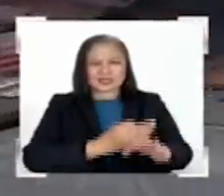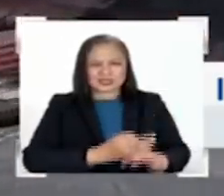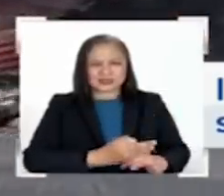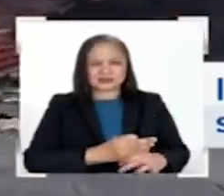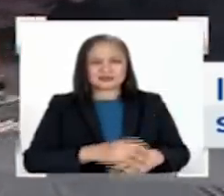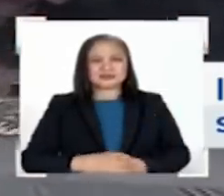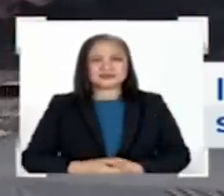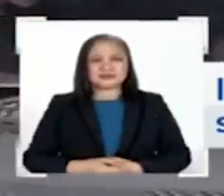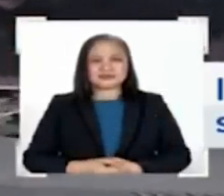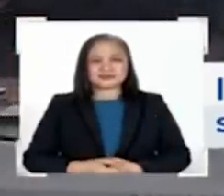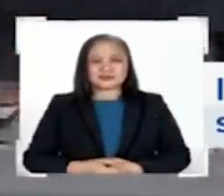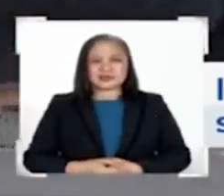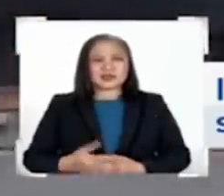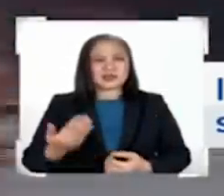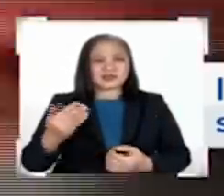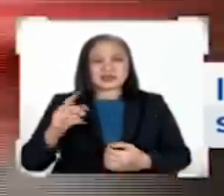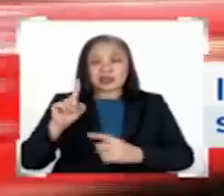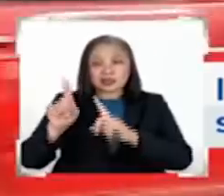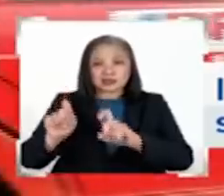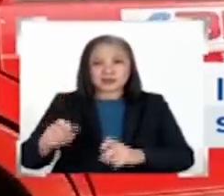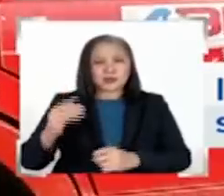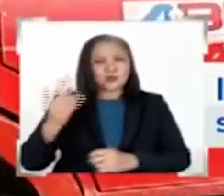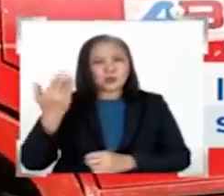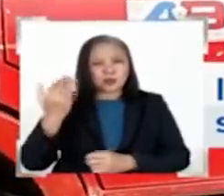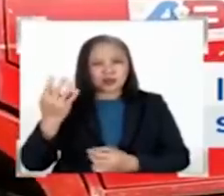sanhi ng sunog at halaga ng pinsala.